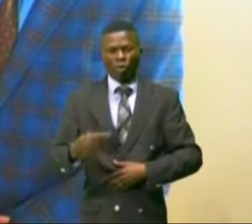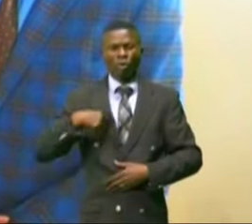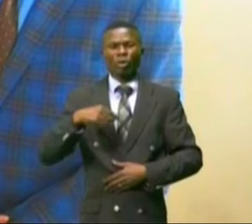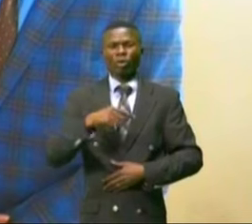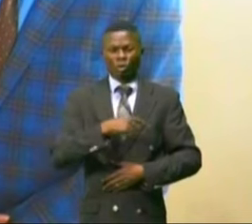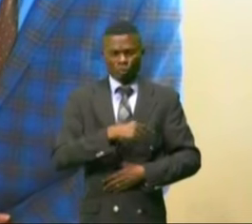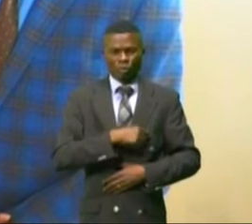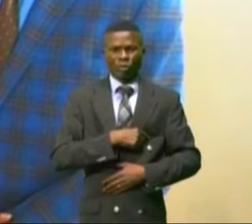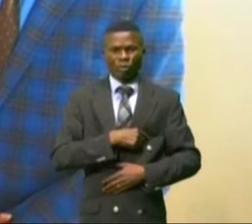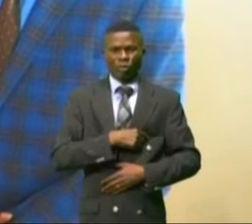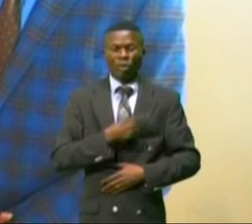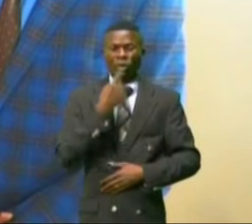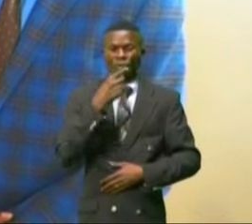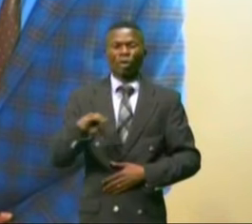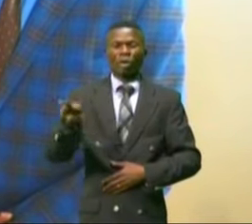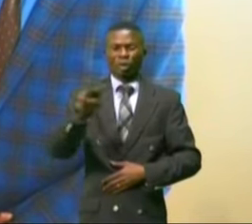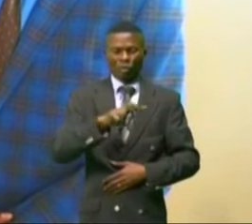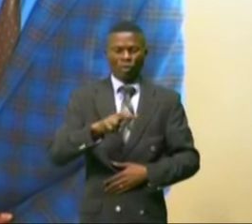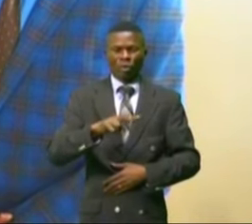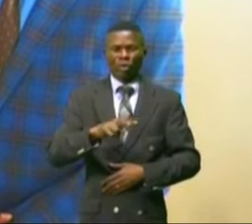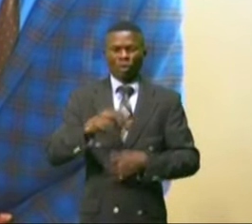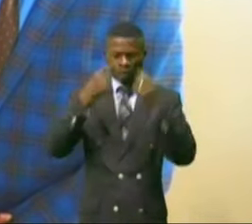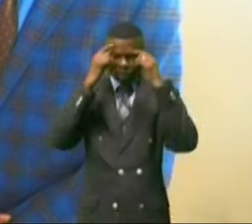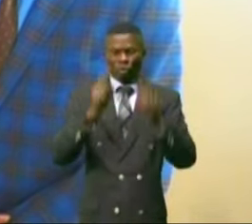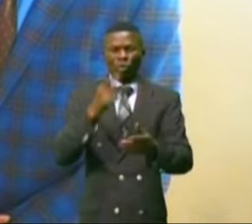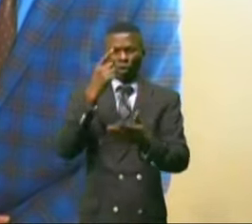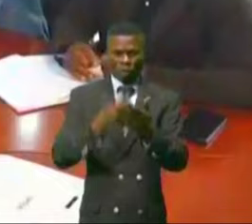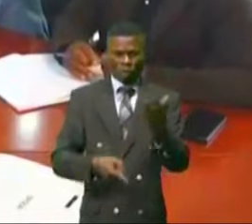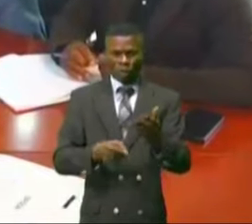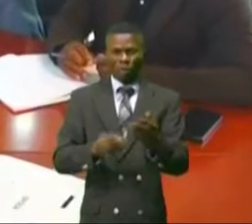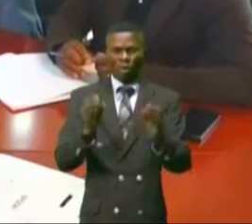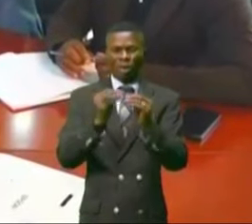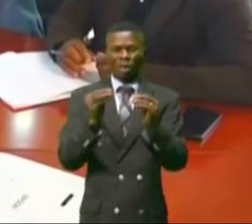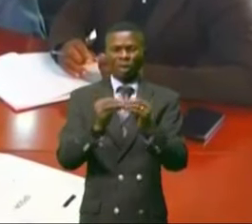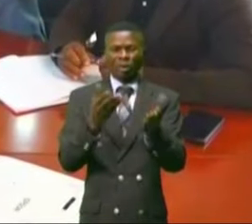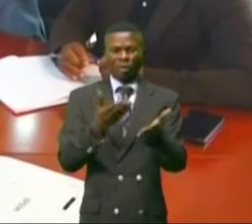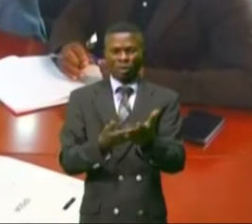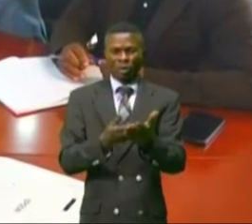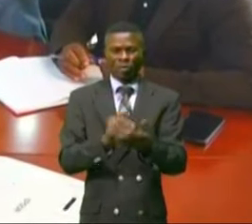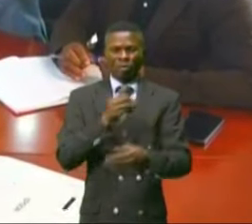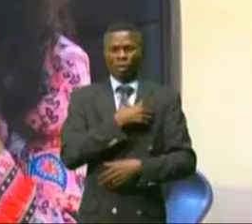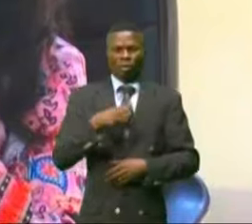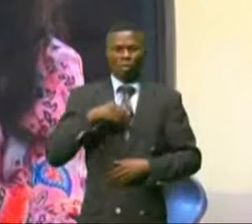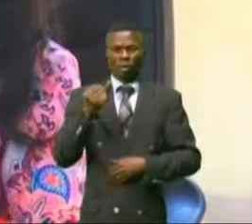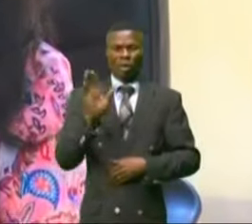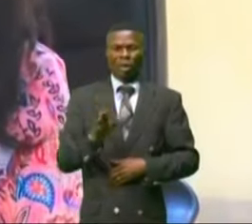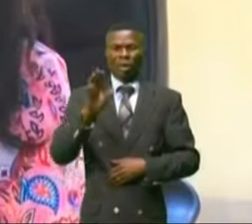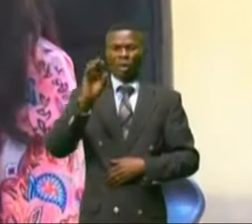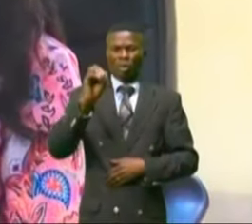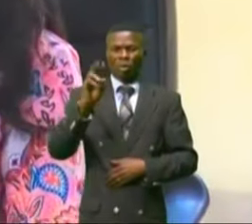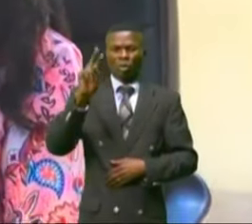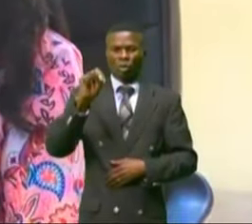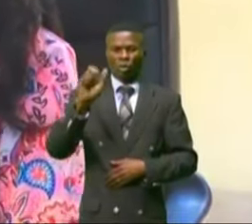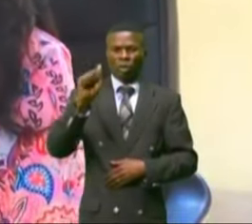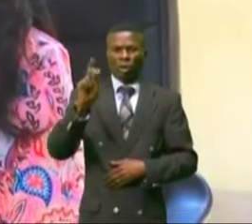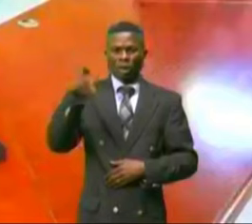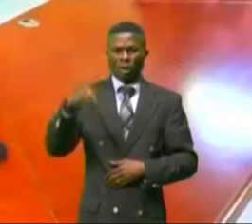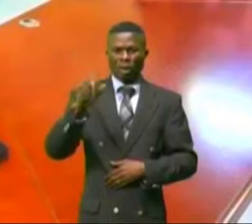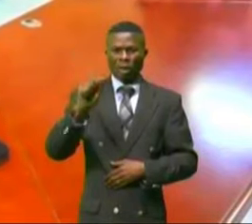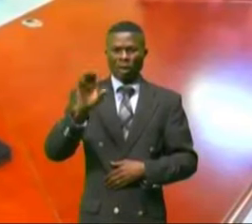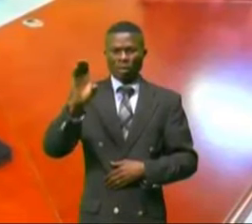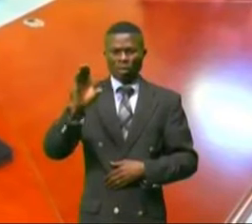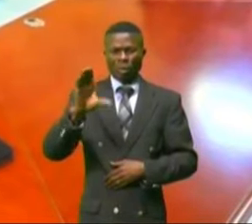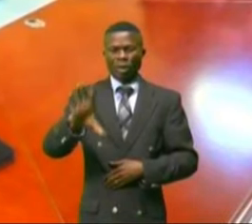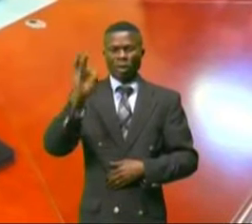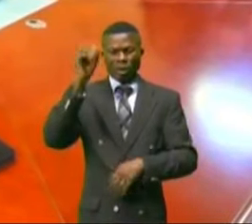allons vous dire ce qui sera décidé dans notre accord. La directrice générale de l'ONAPAC, Mme Mimi Monga, a saisi